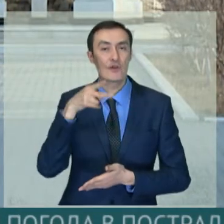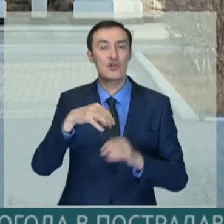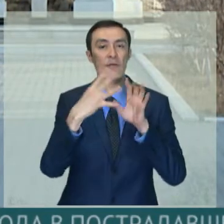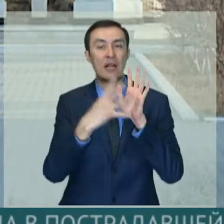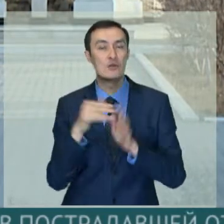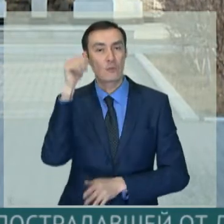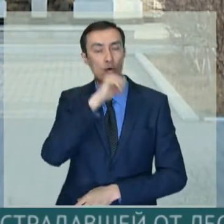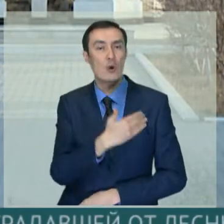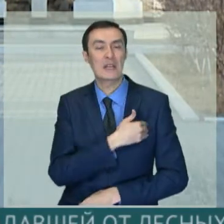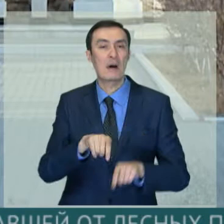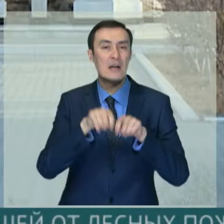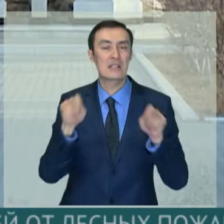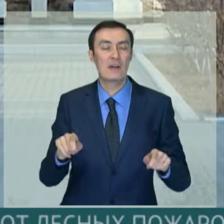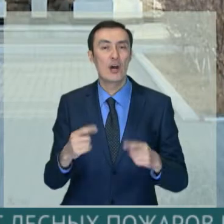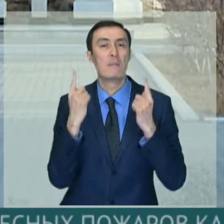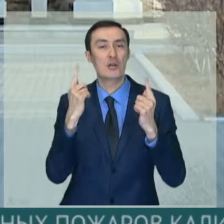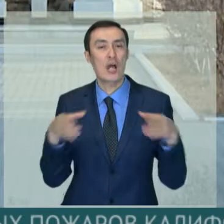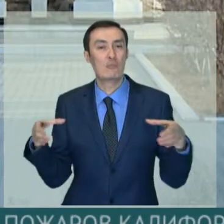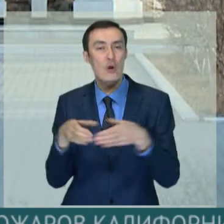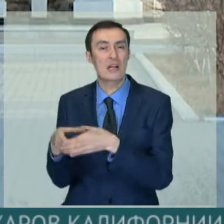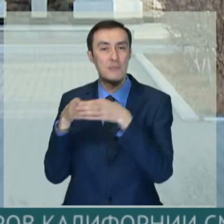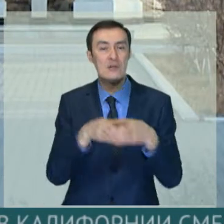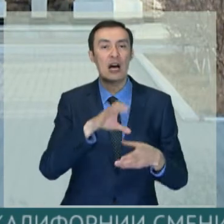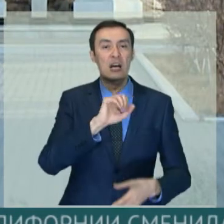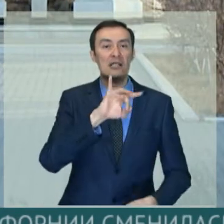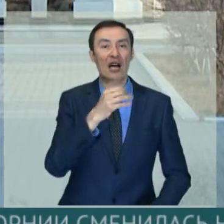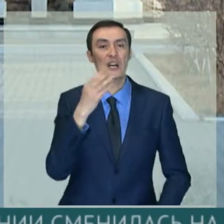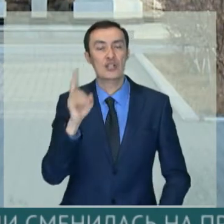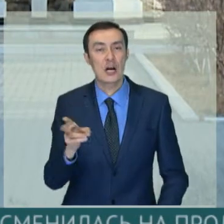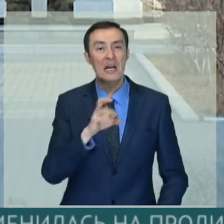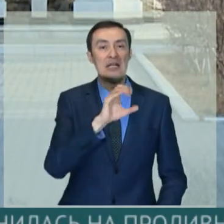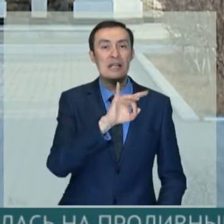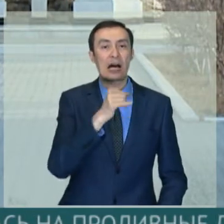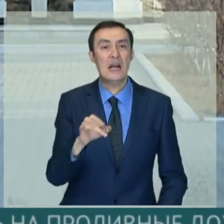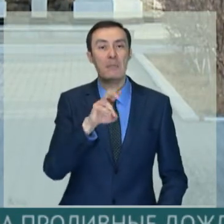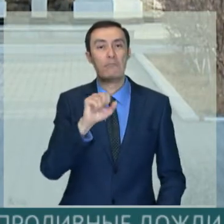году хотим организовать масштабную экспедицию «Сарайшык», «Сарай Бату» и «Сарай Берке».